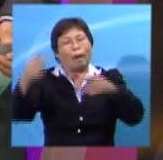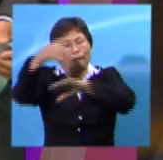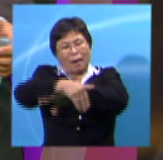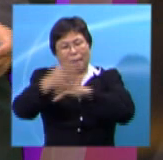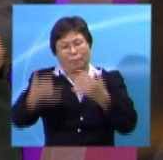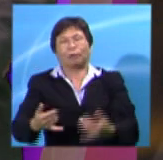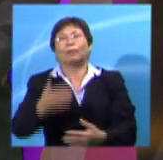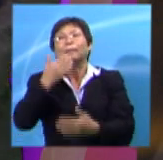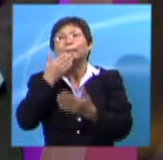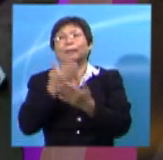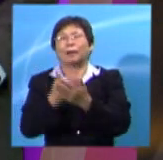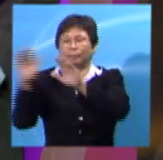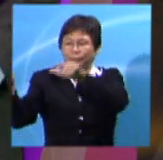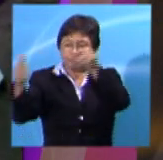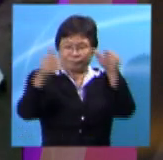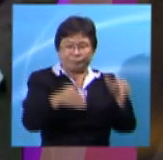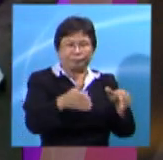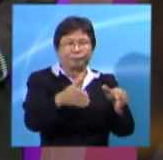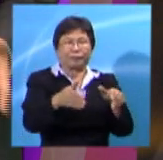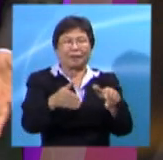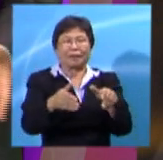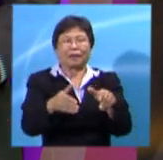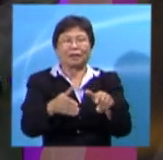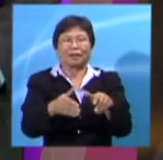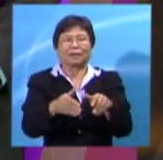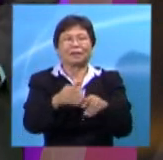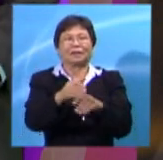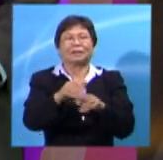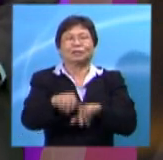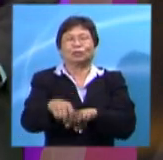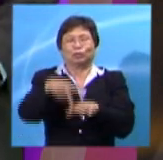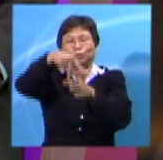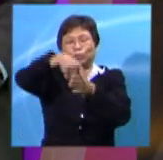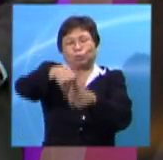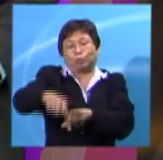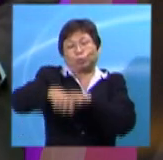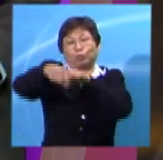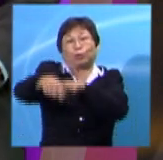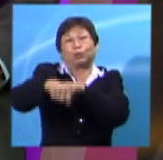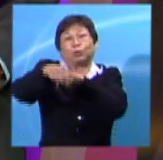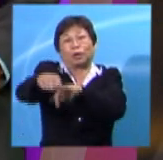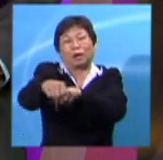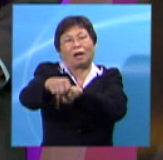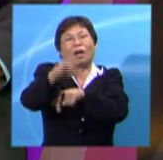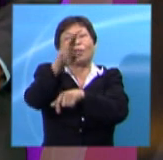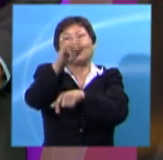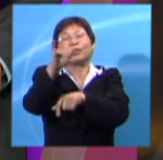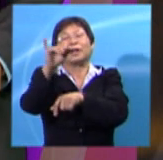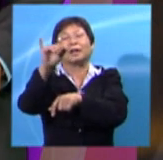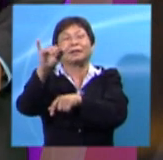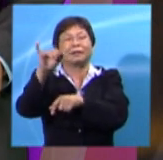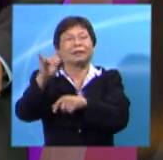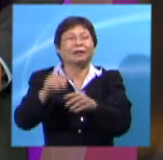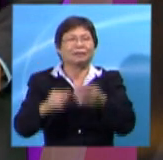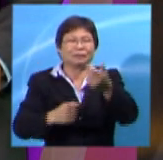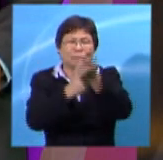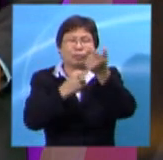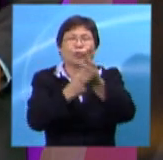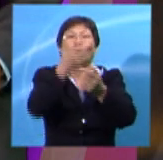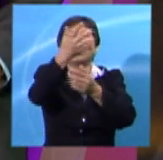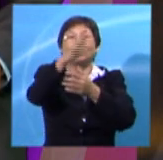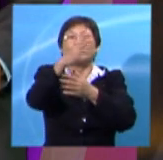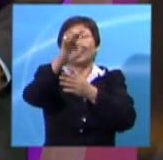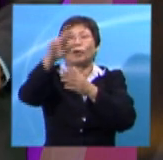ini Baiklah beralih ke equestrian equin negara Mohamad Ziad Hamzah menerima tajaan berjumlah